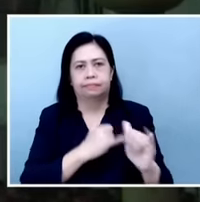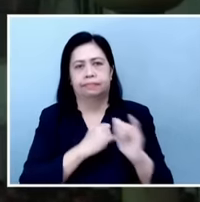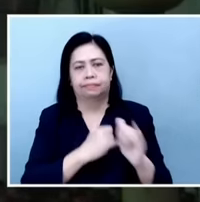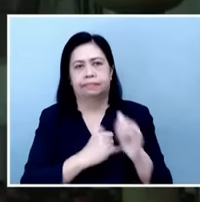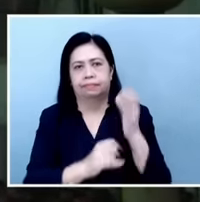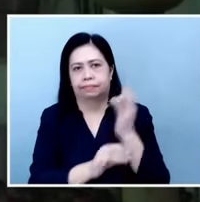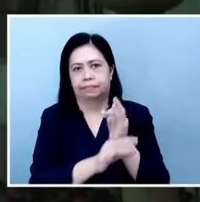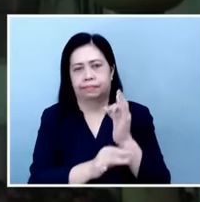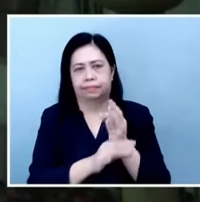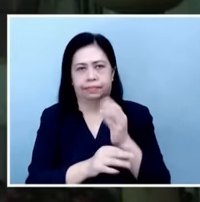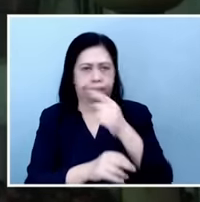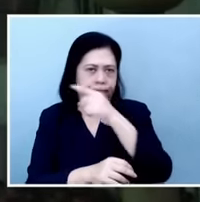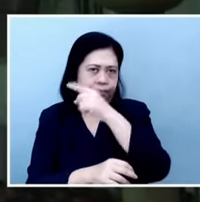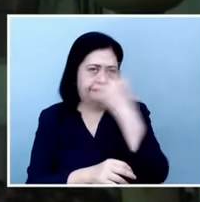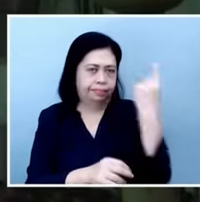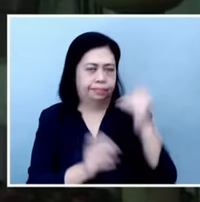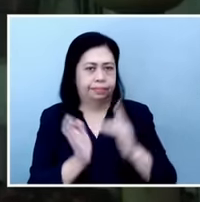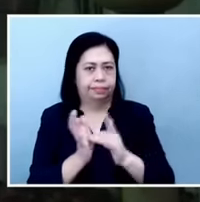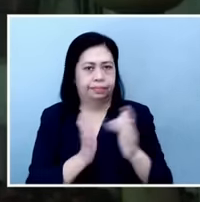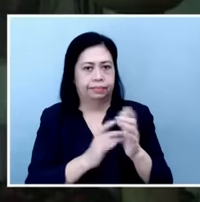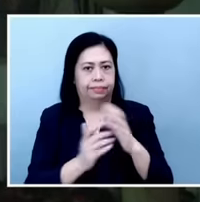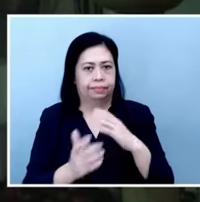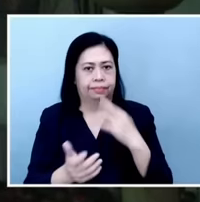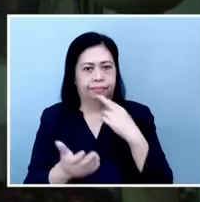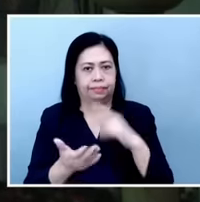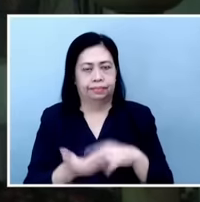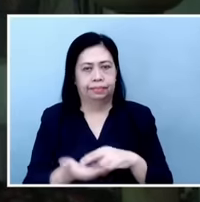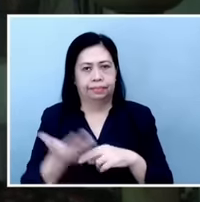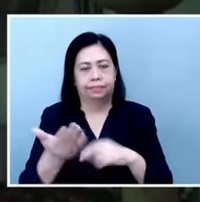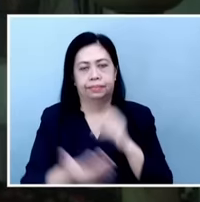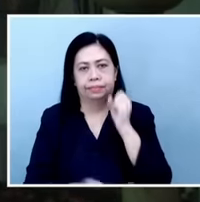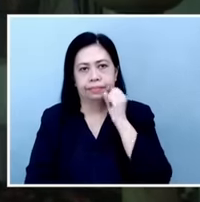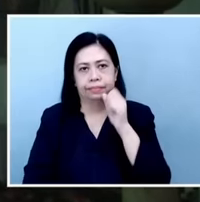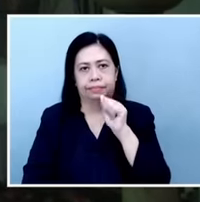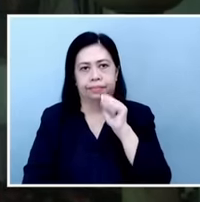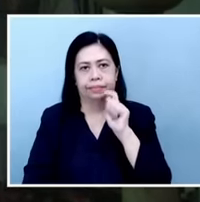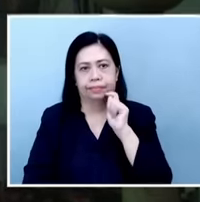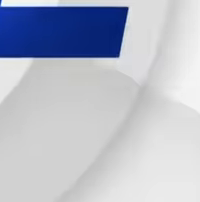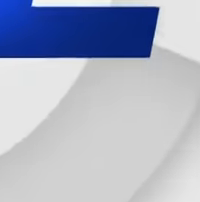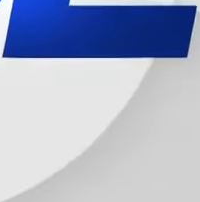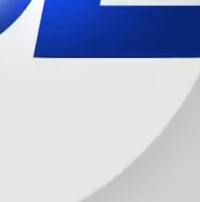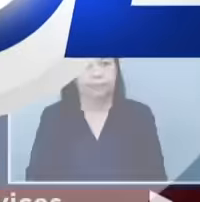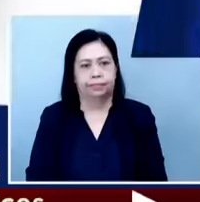ng poong Nazareno. Nagpapatrol, Sherry Ann Torres.